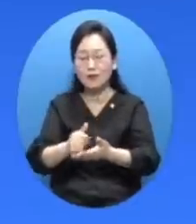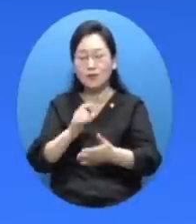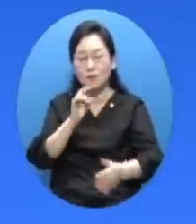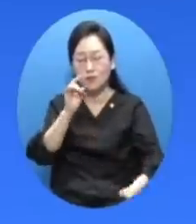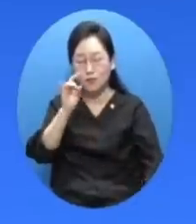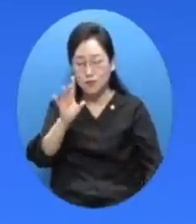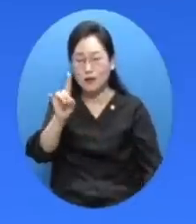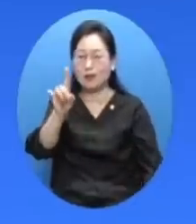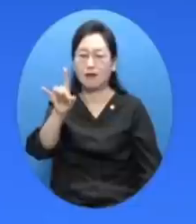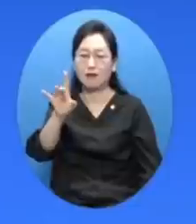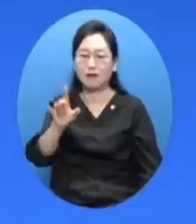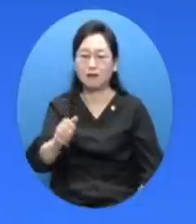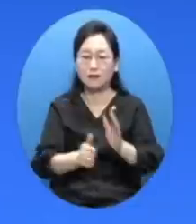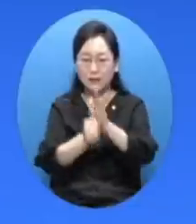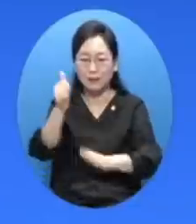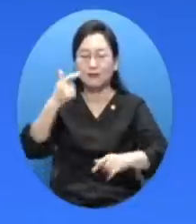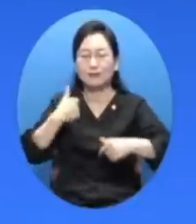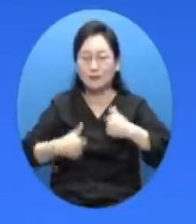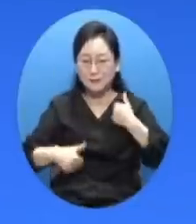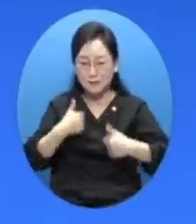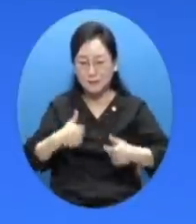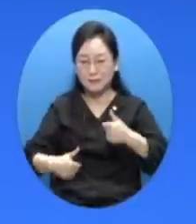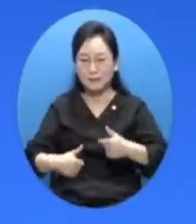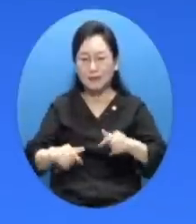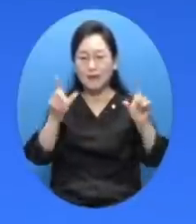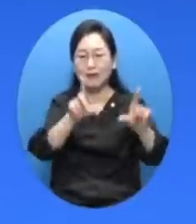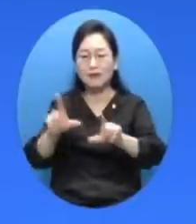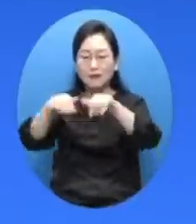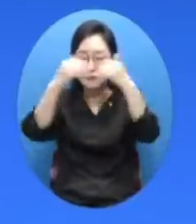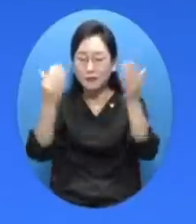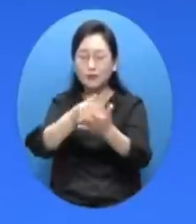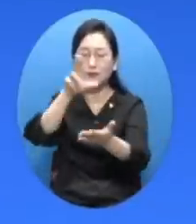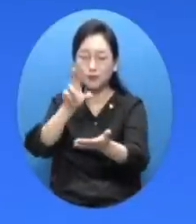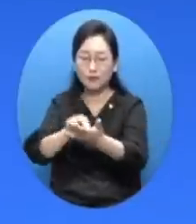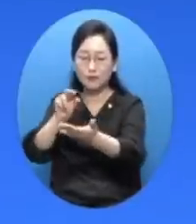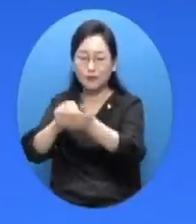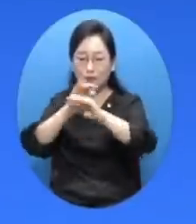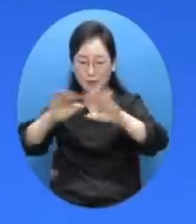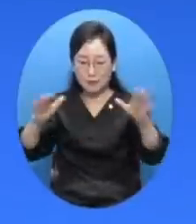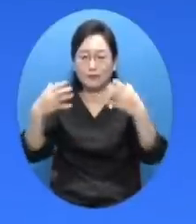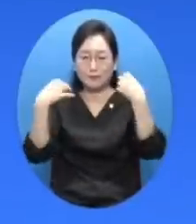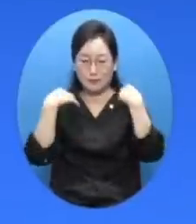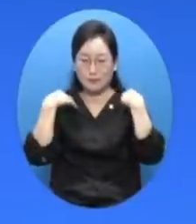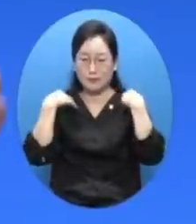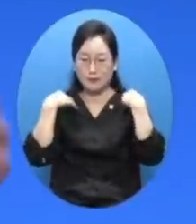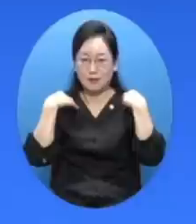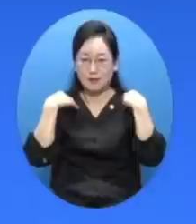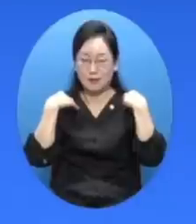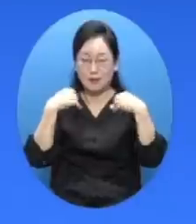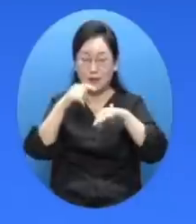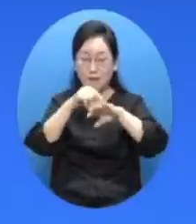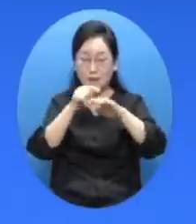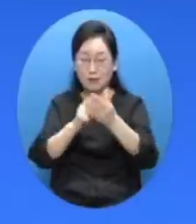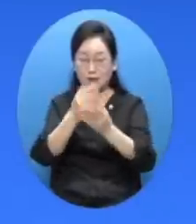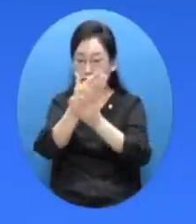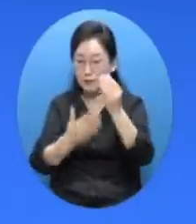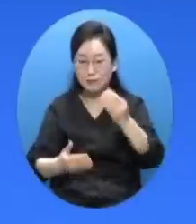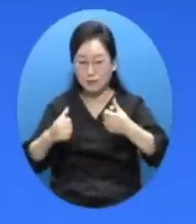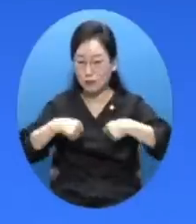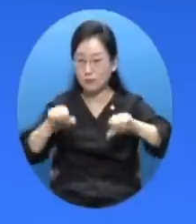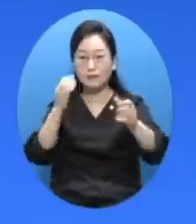되시고 기쁨이 되시고 우리의 삶의 모든 문제의 해결자가 되시는 것입니다. 절대 낙심하여 포기하지